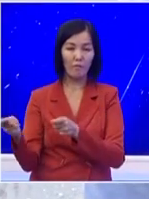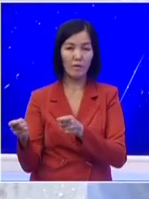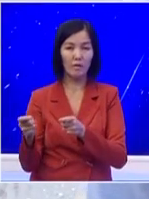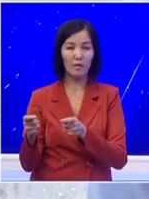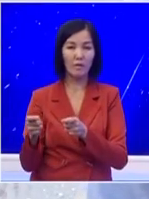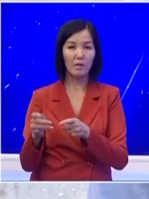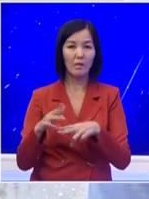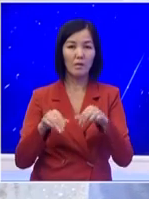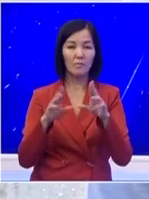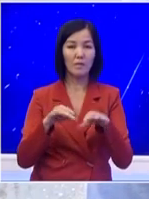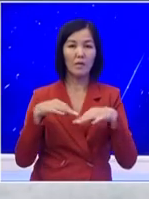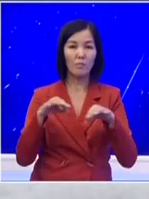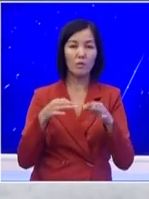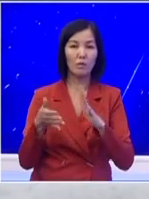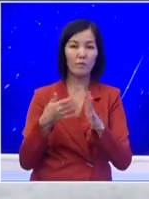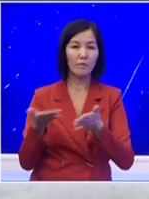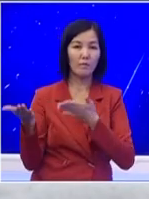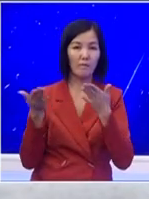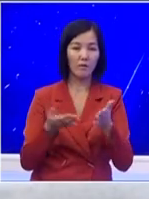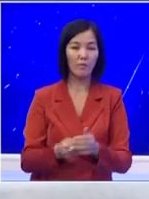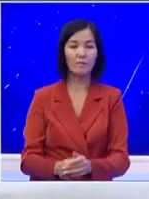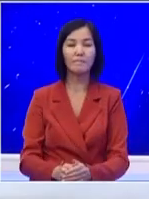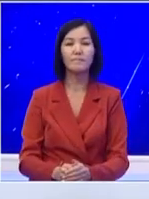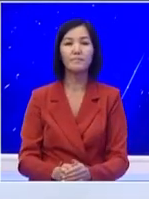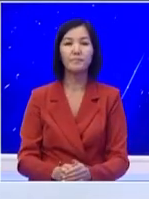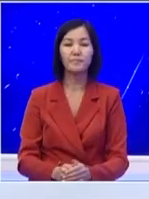Специально машину вызывают, они по телефону.